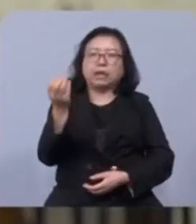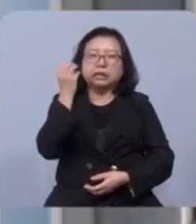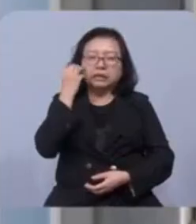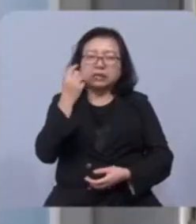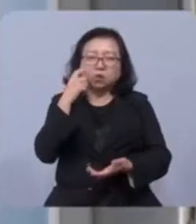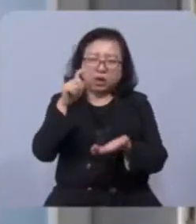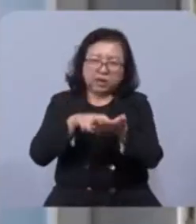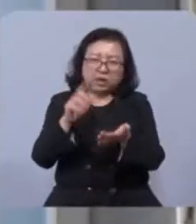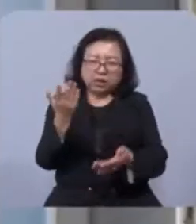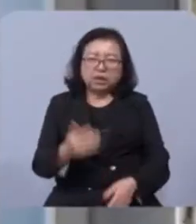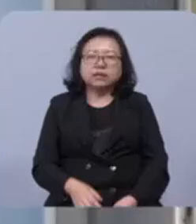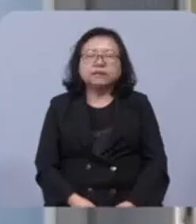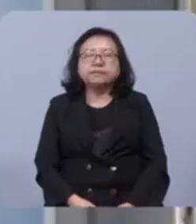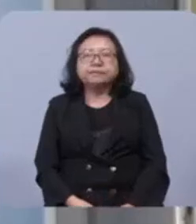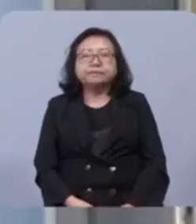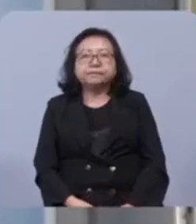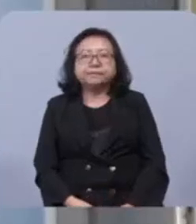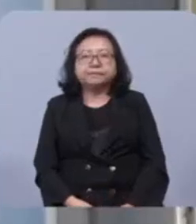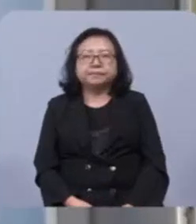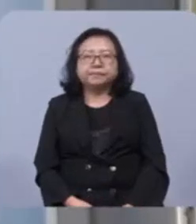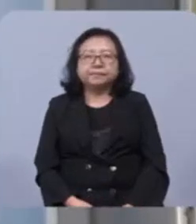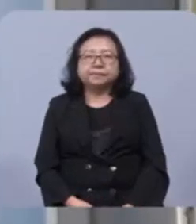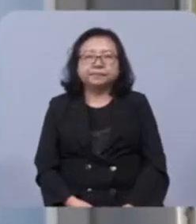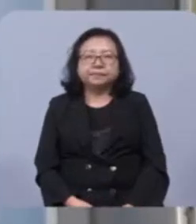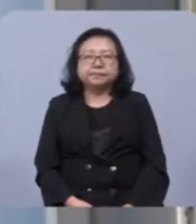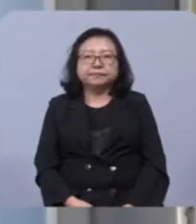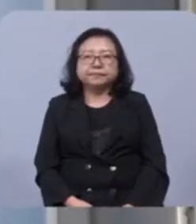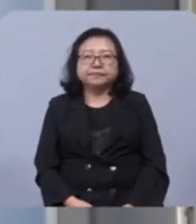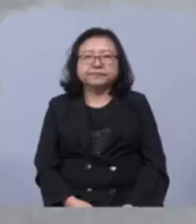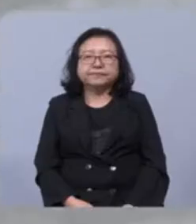있습니다 KBS 이현입니다